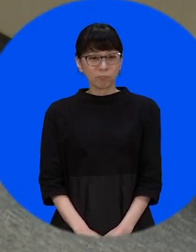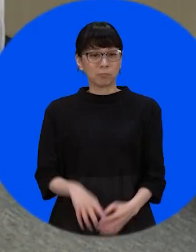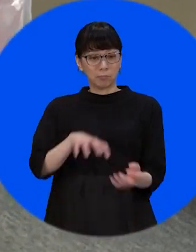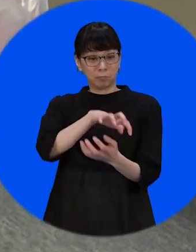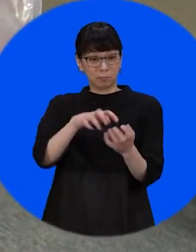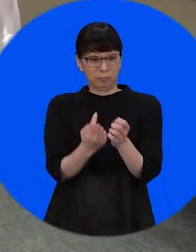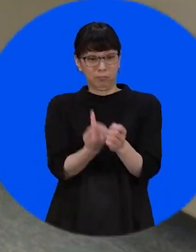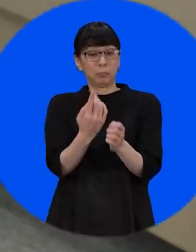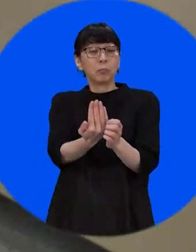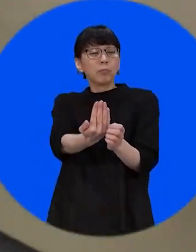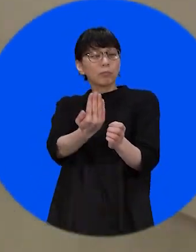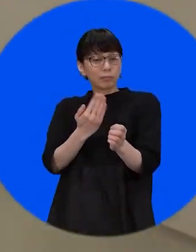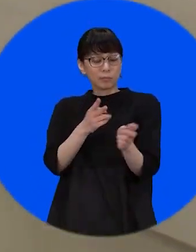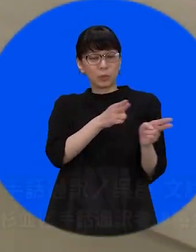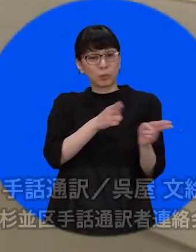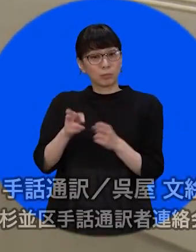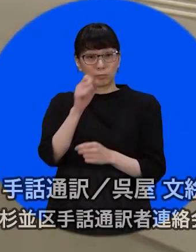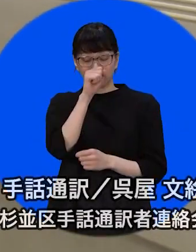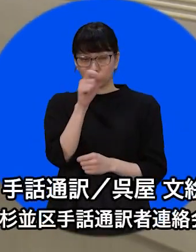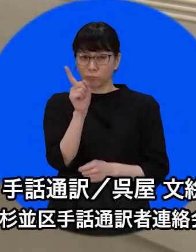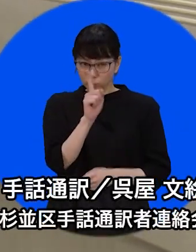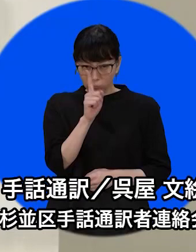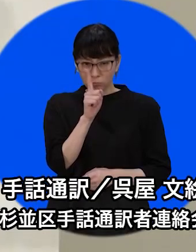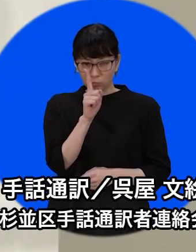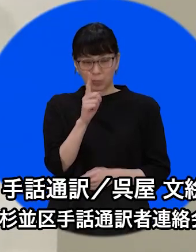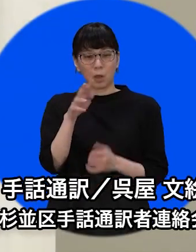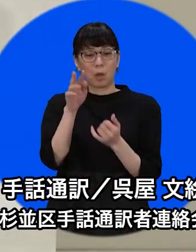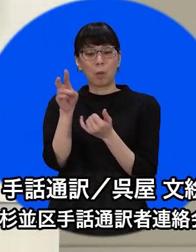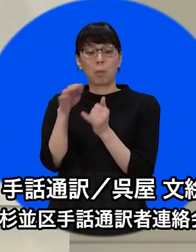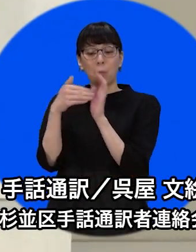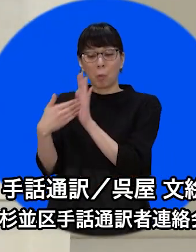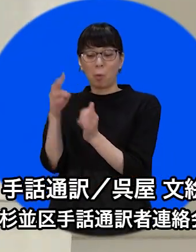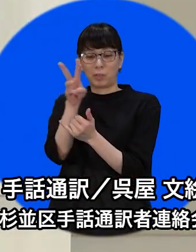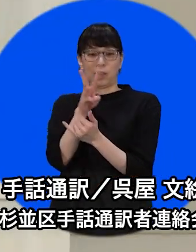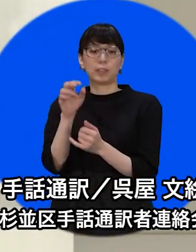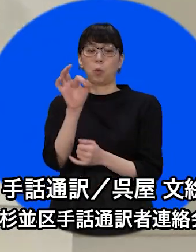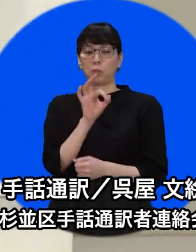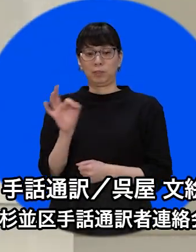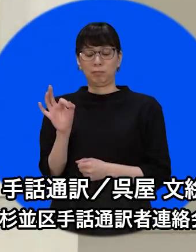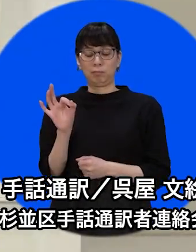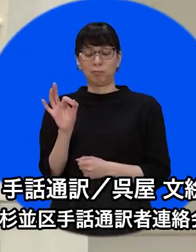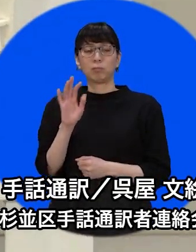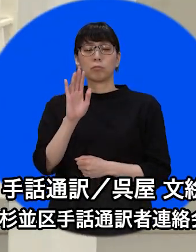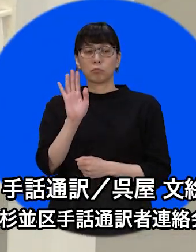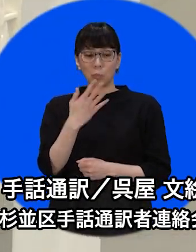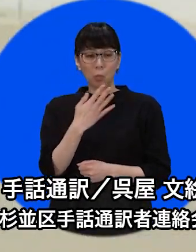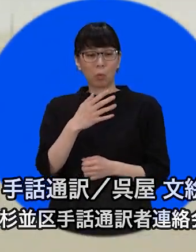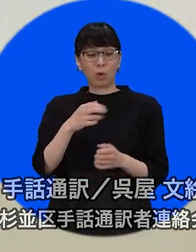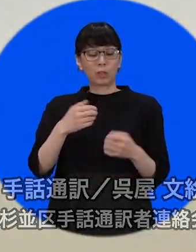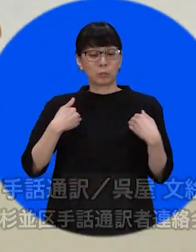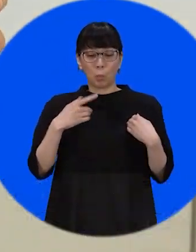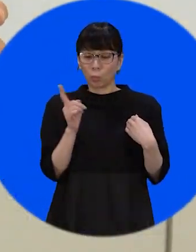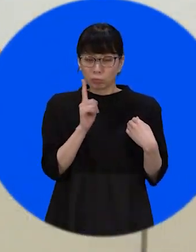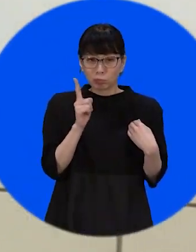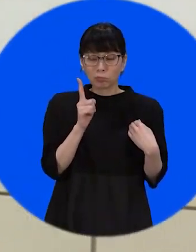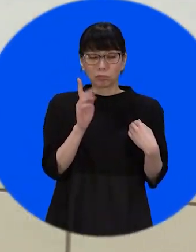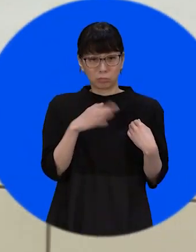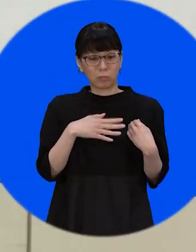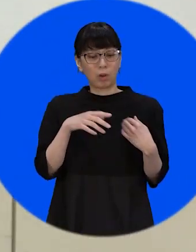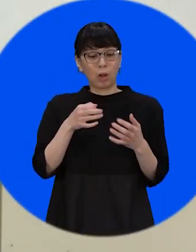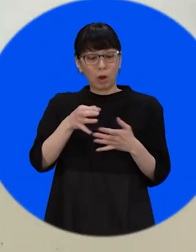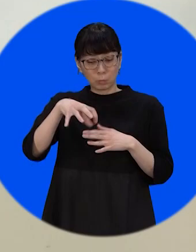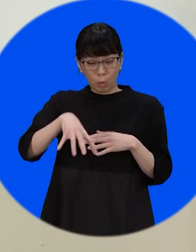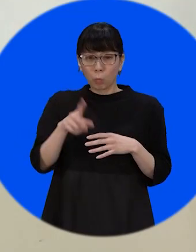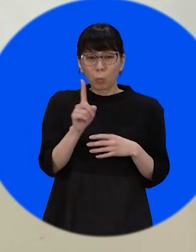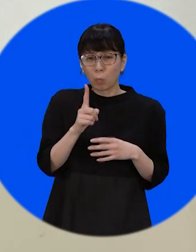いざという時のために日頃から備えておきたいのが防災用品。でもどんなものが必要でどこで